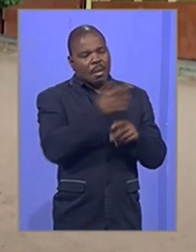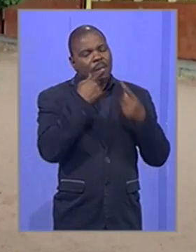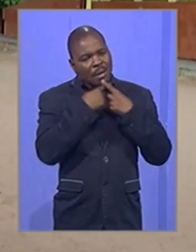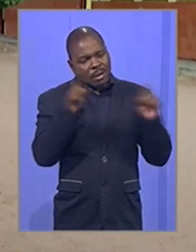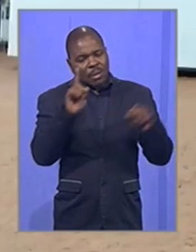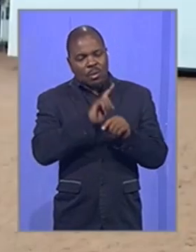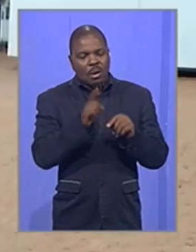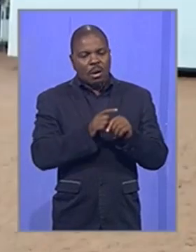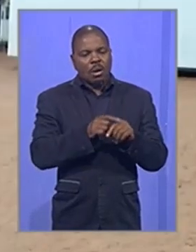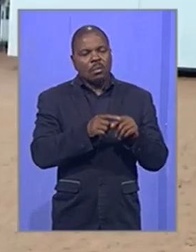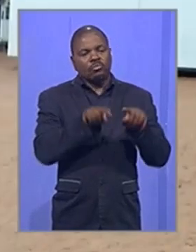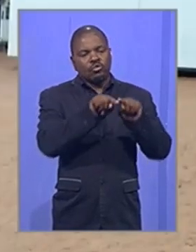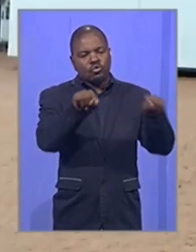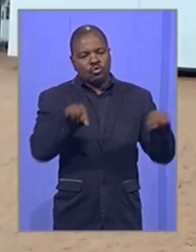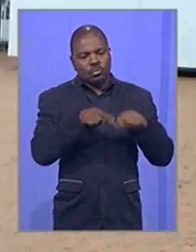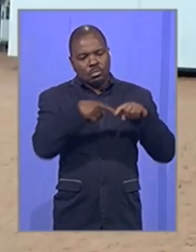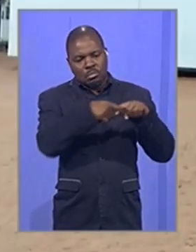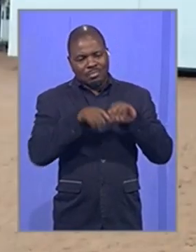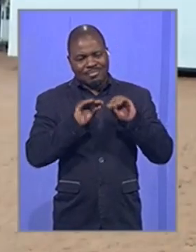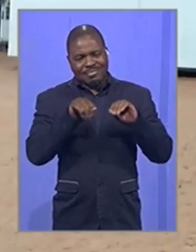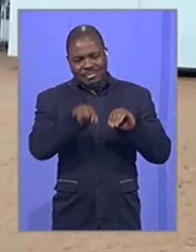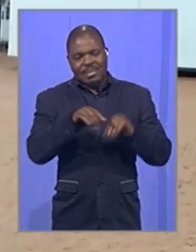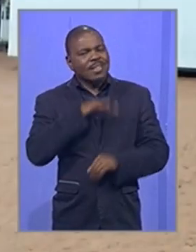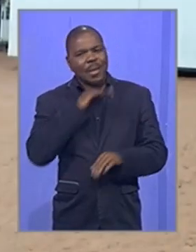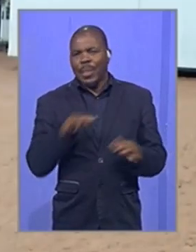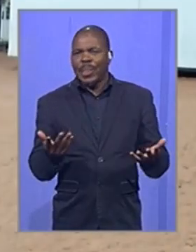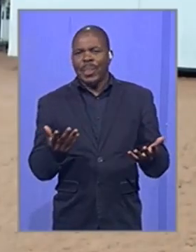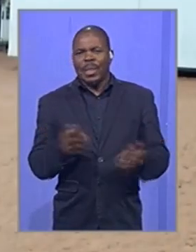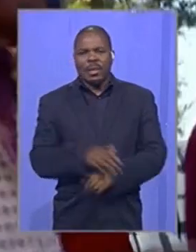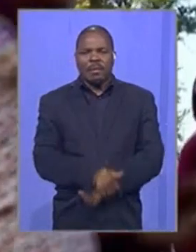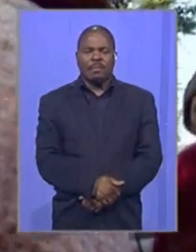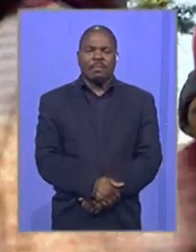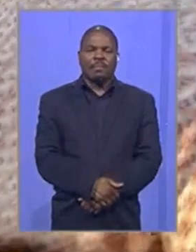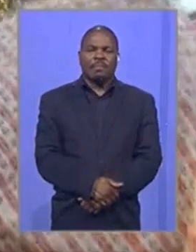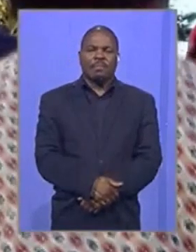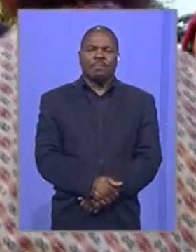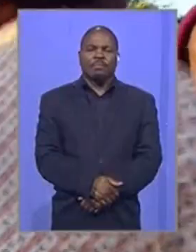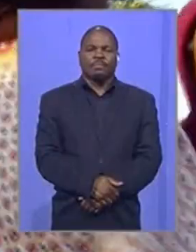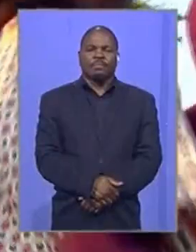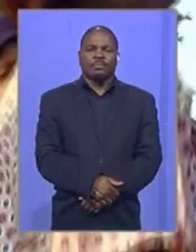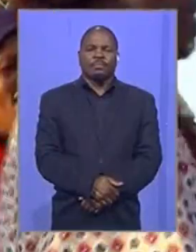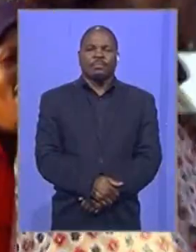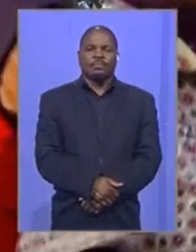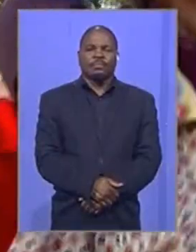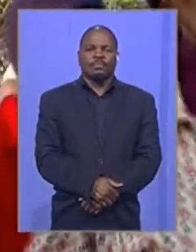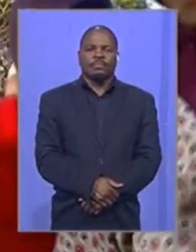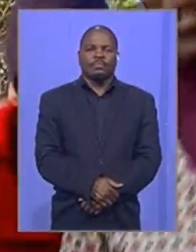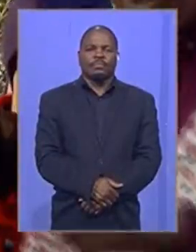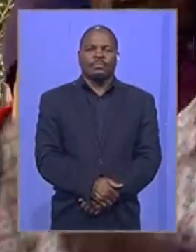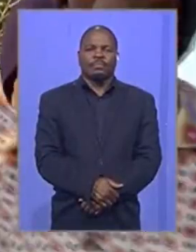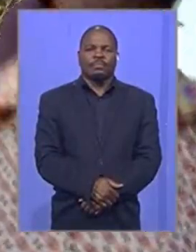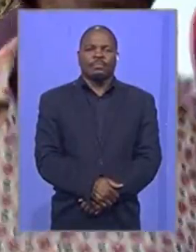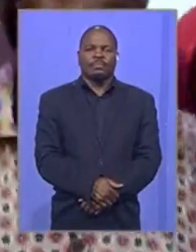diphapusi borutelo tsa nakwana di sa lekana. Ke Mpho Lepedi wa dikgang tsa SABC Morokweng.